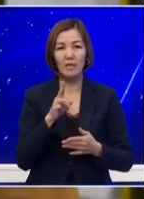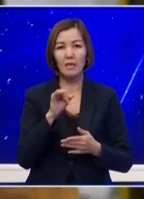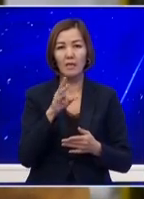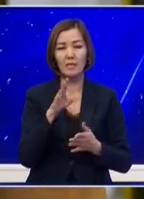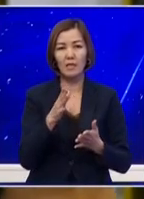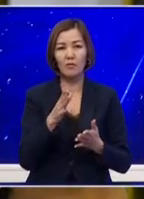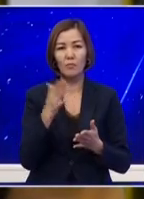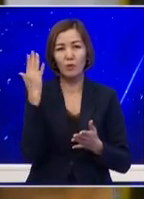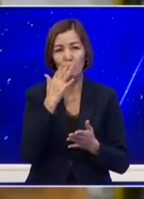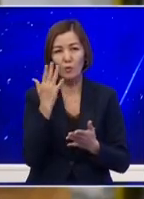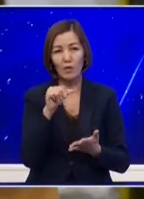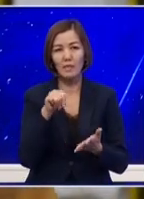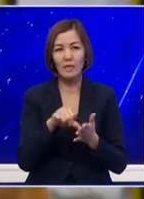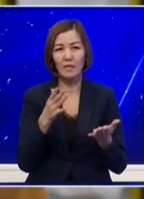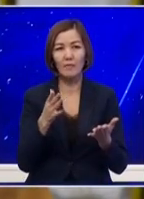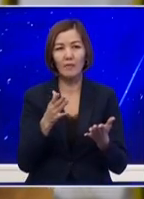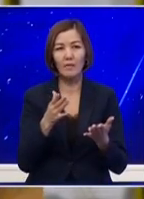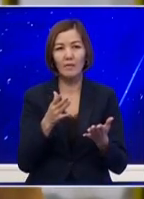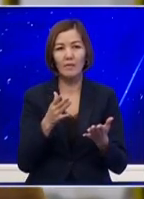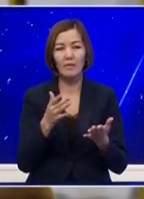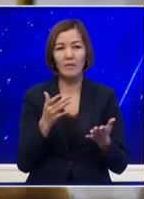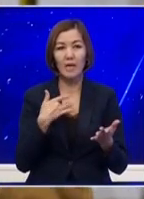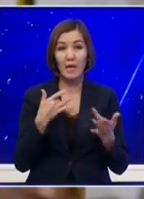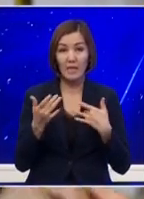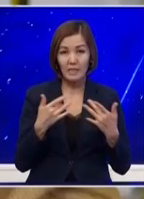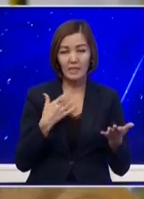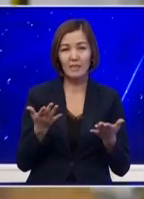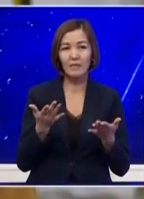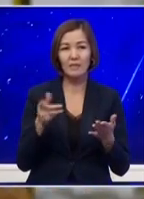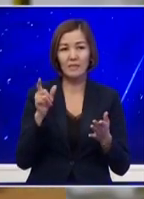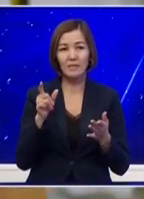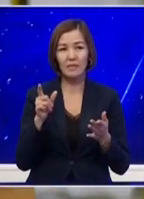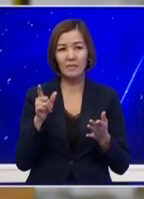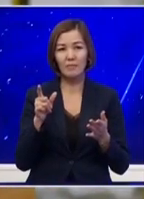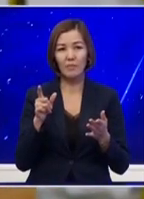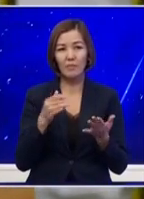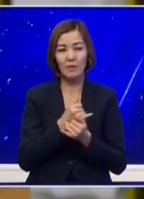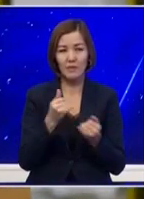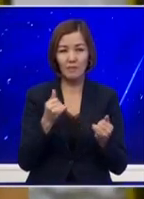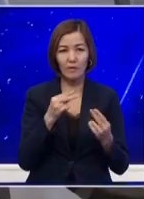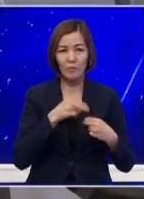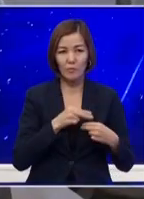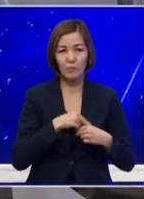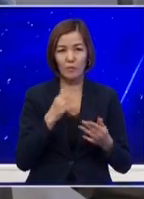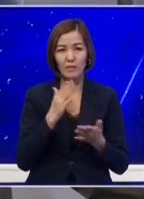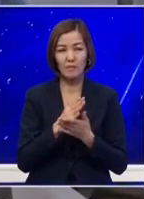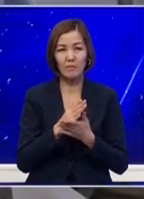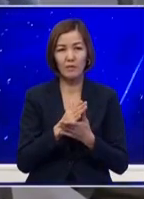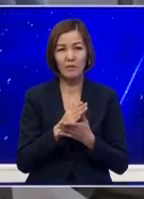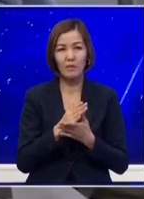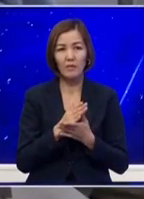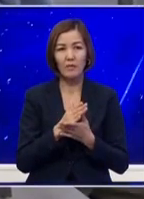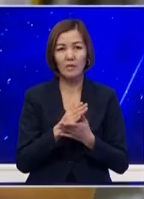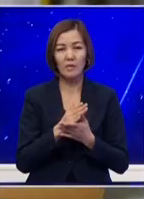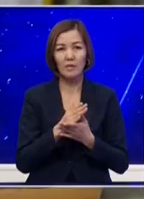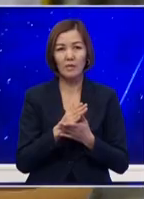циркта жұмыс істеймін. Прям штатный артист болып, джигитовкада. Біз артистпіз, конно-акробатический